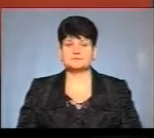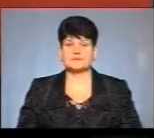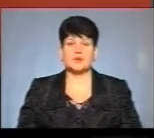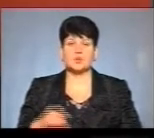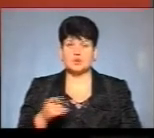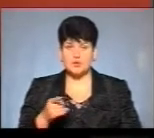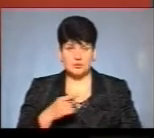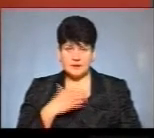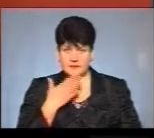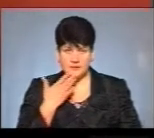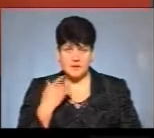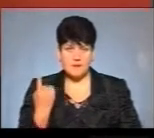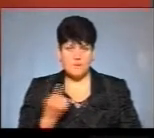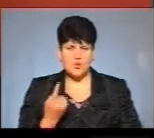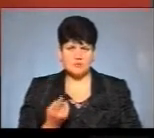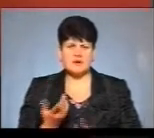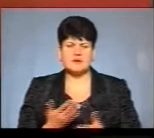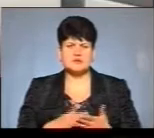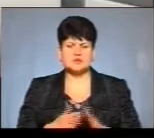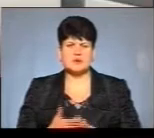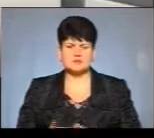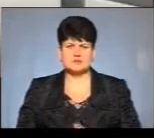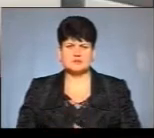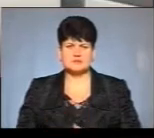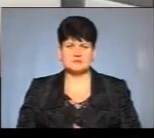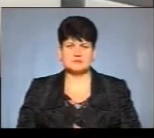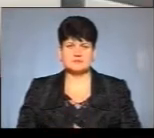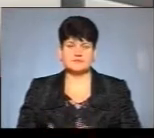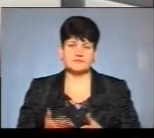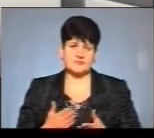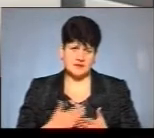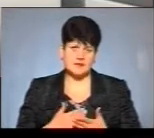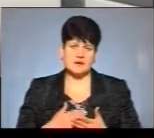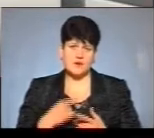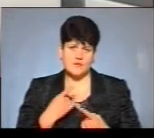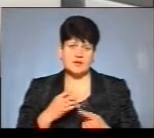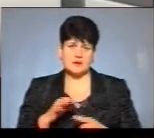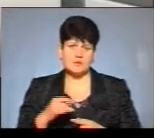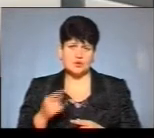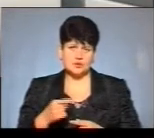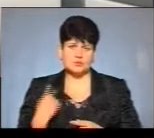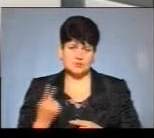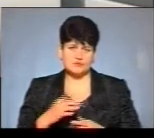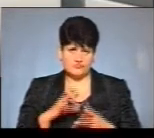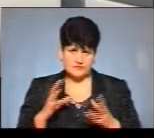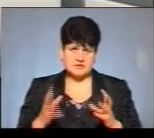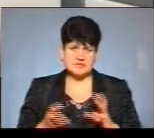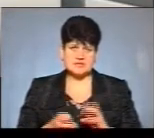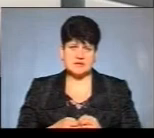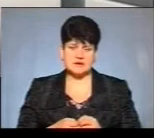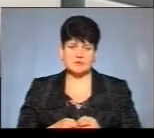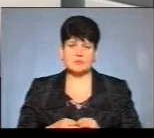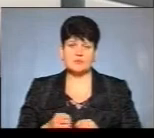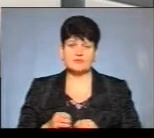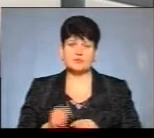Тернополі немає, а по області яка ситуація? Я говорила про Тернопільську область в загальному, тому